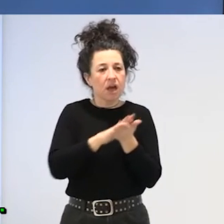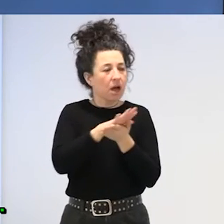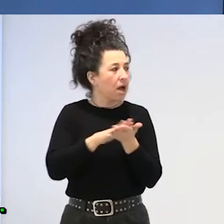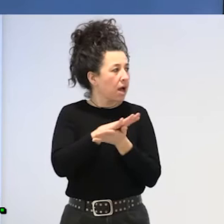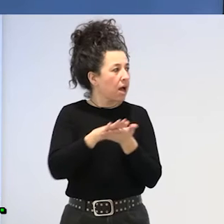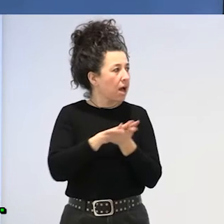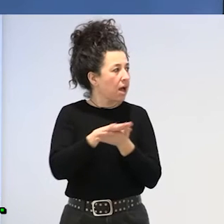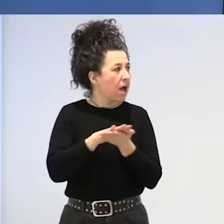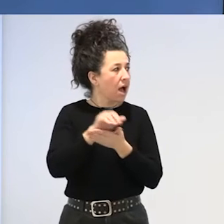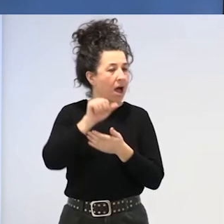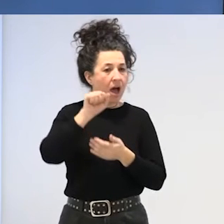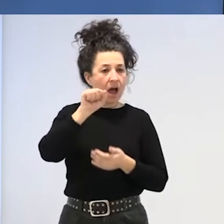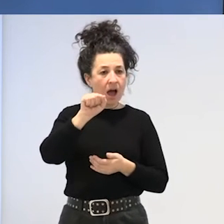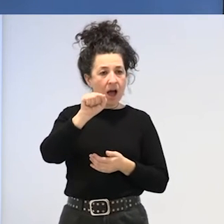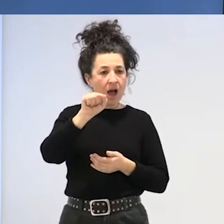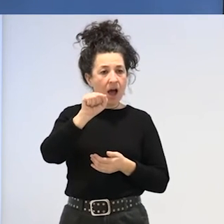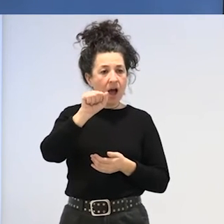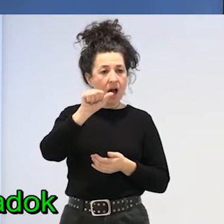Alucinadas antologiari buruz.